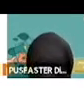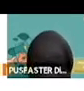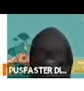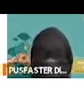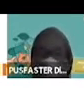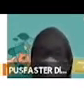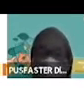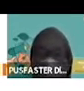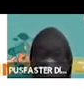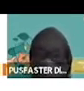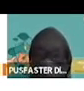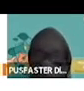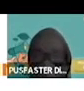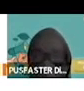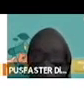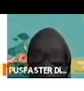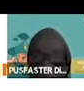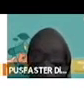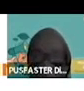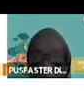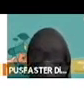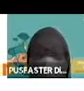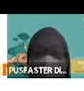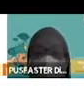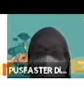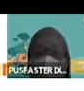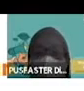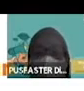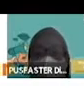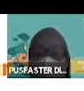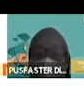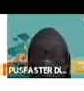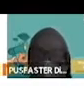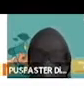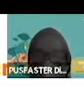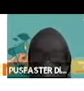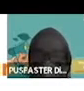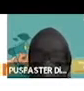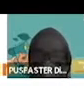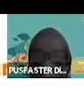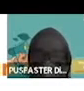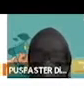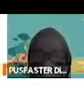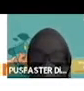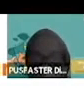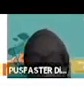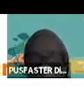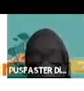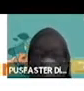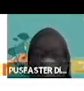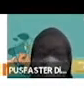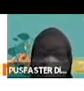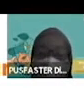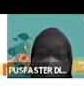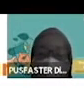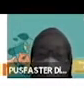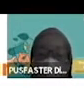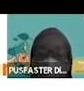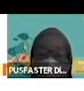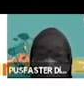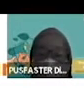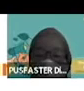konsumen punya hak dapatkan informasi secara jelas dan Rujuk acid ada pasal sanksi Yadi